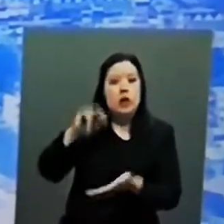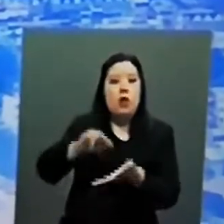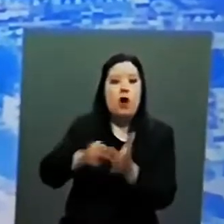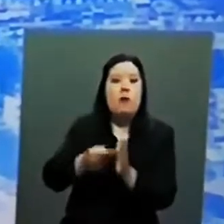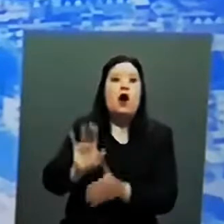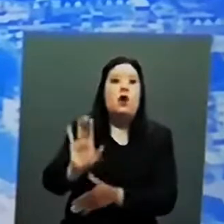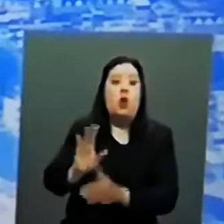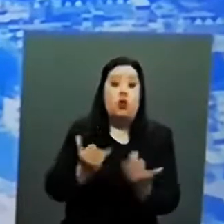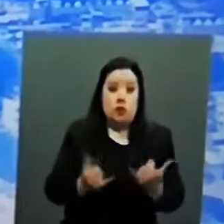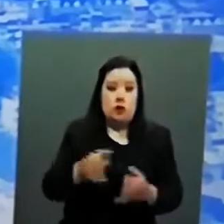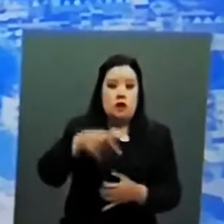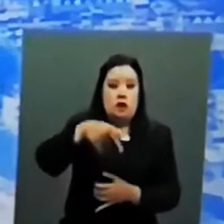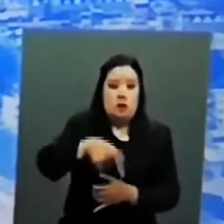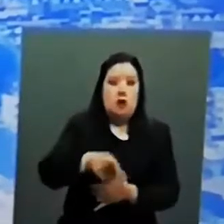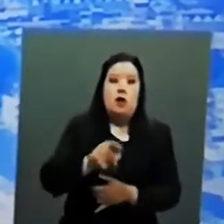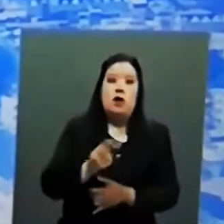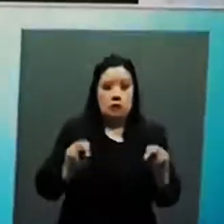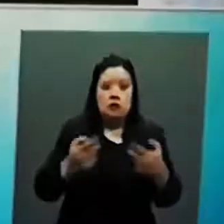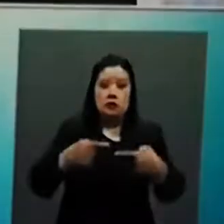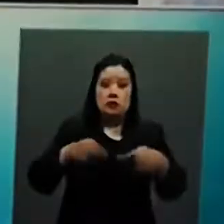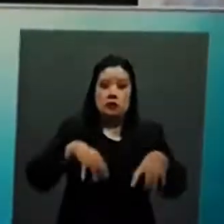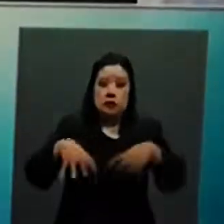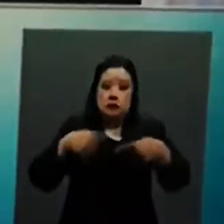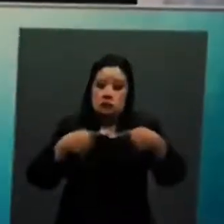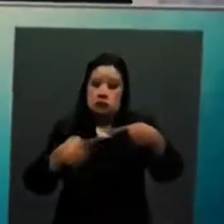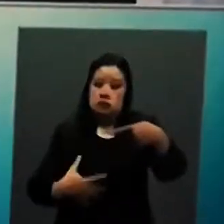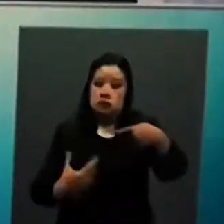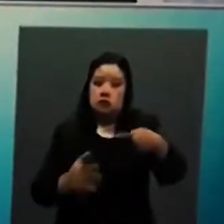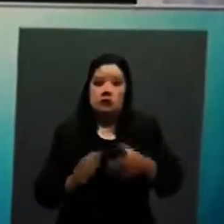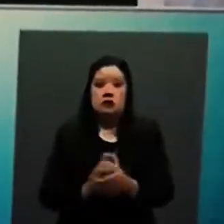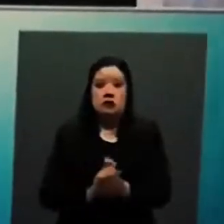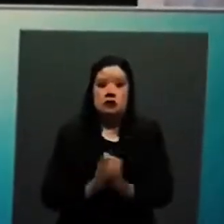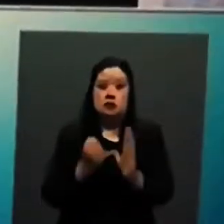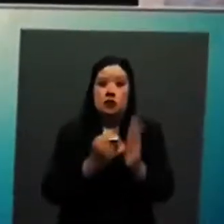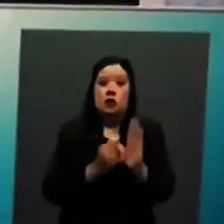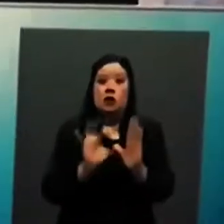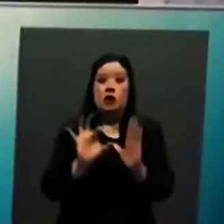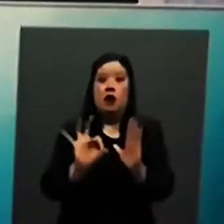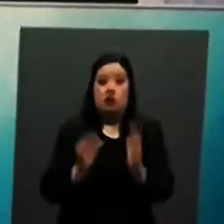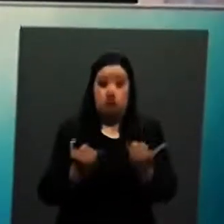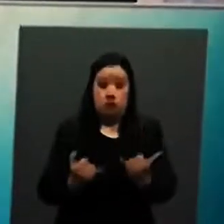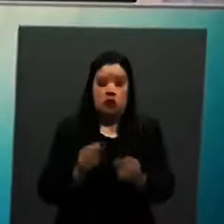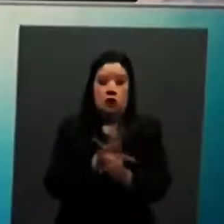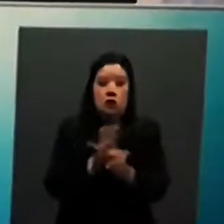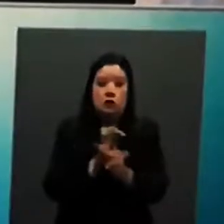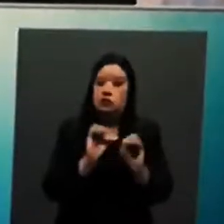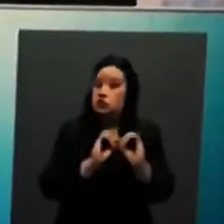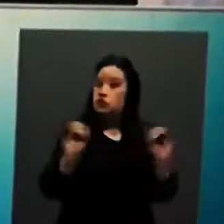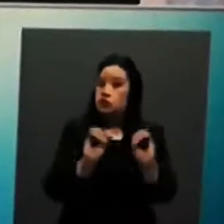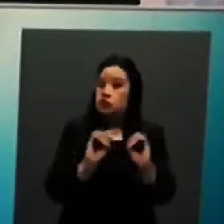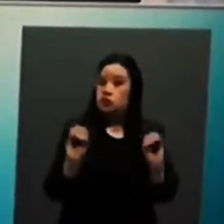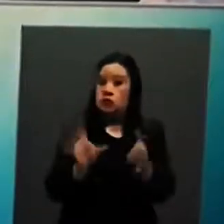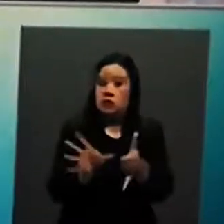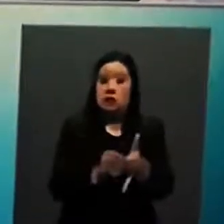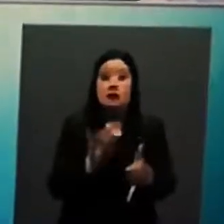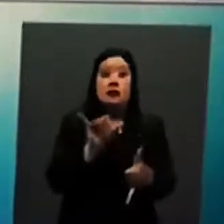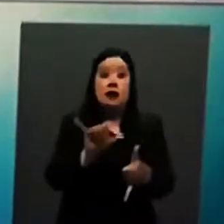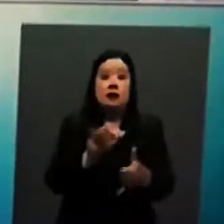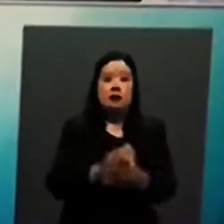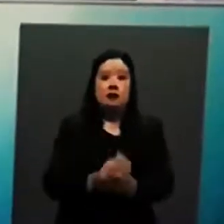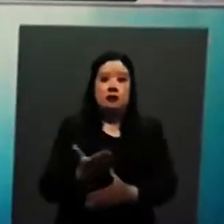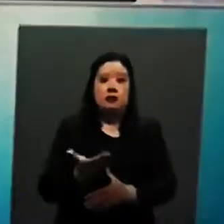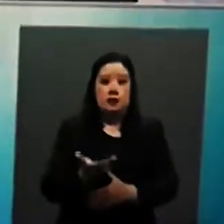กลุ่มที่มีการติดเชื้อสูงนะครับโดยพบว่ามีอัตราการติดเชื้ออยู่ที่ร้อยละ53ของผู้ป่วยทั้งหมดแ